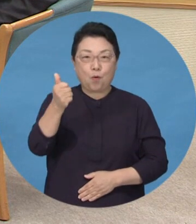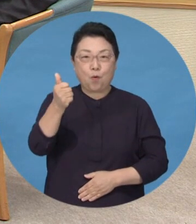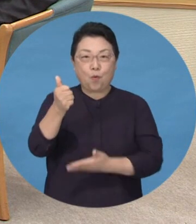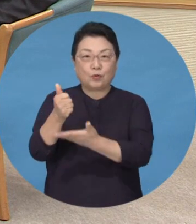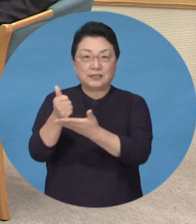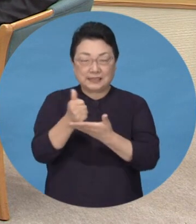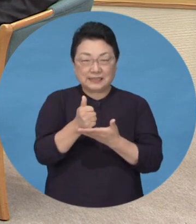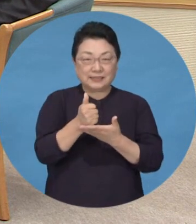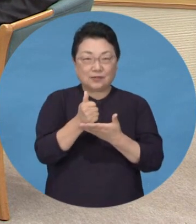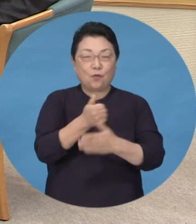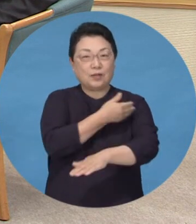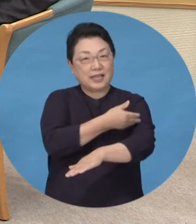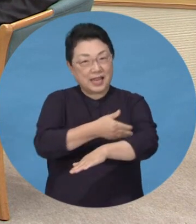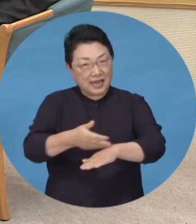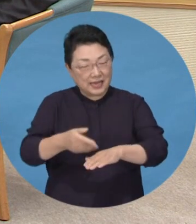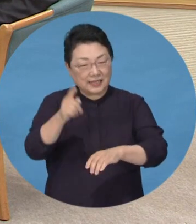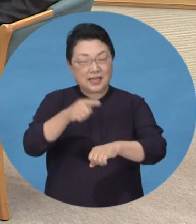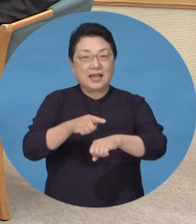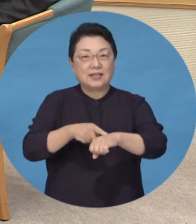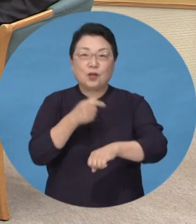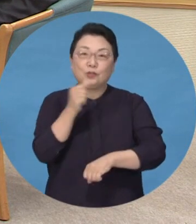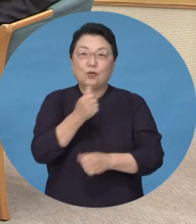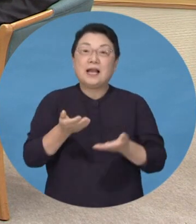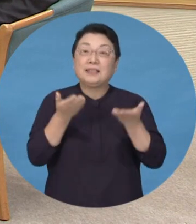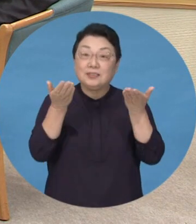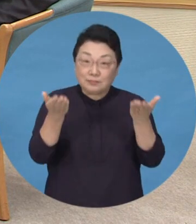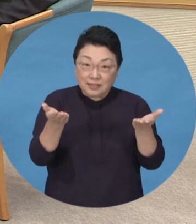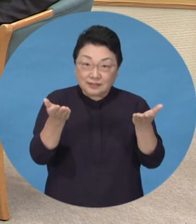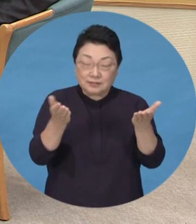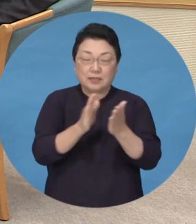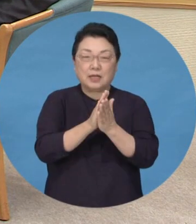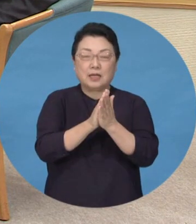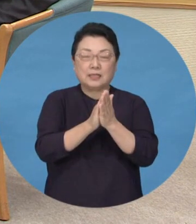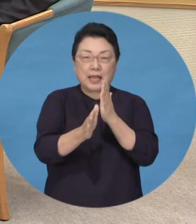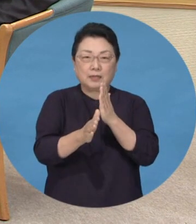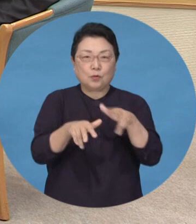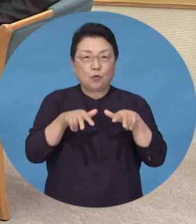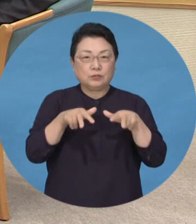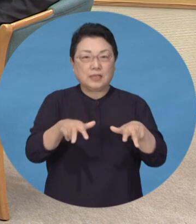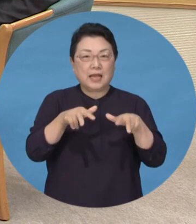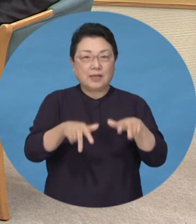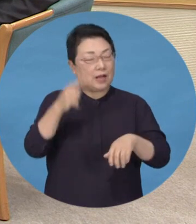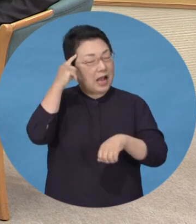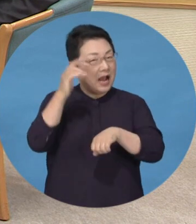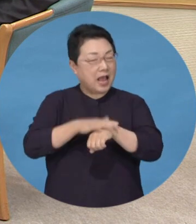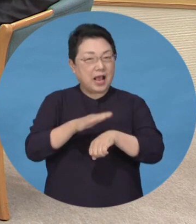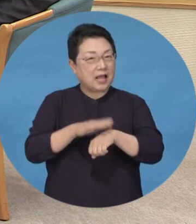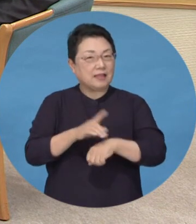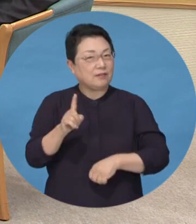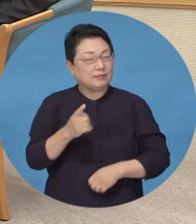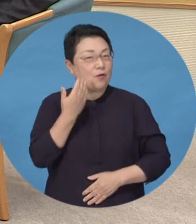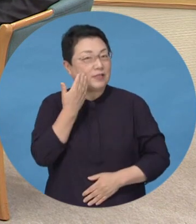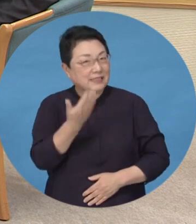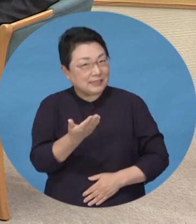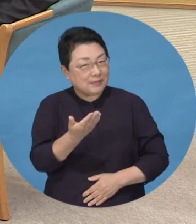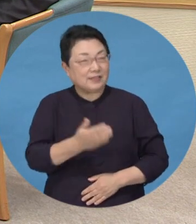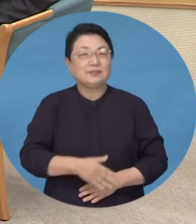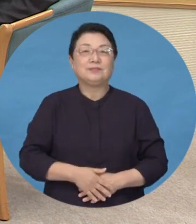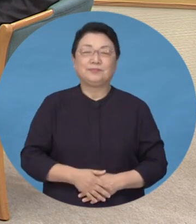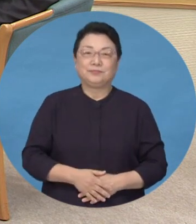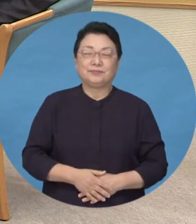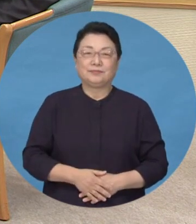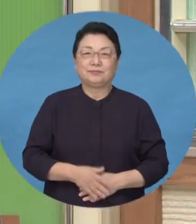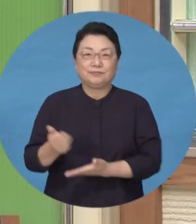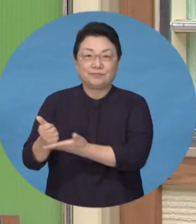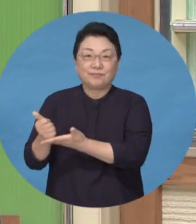経歴やまたお人柄を紹介していくとともに県政運営の基本的なを考えについて伺ってまいります